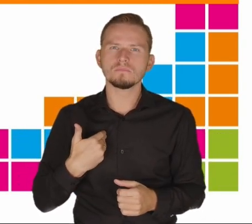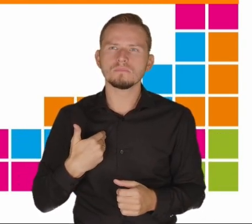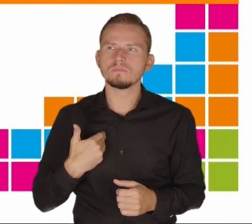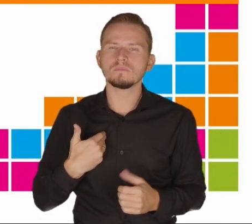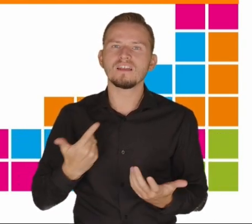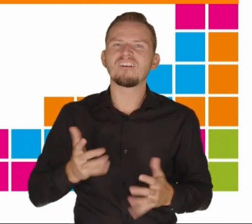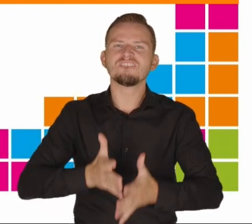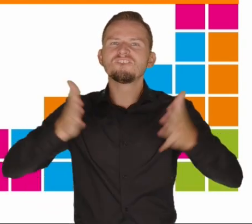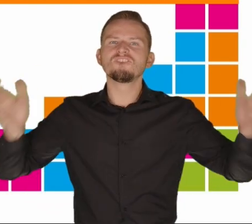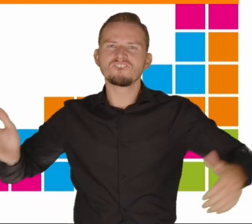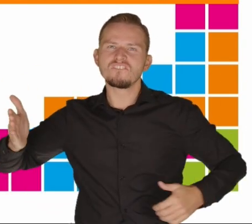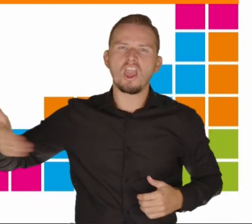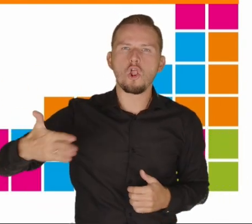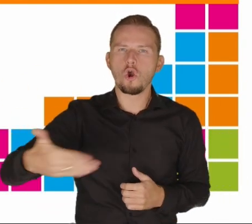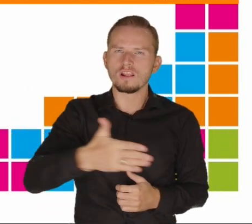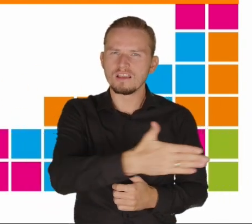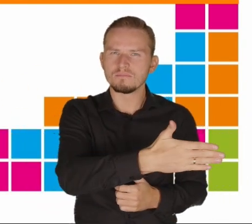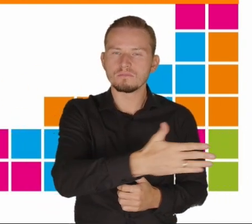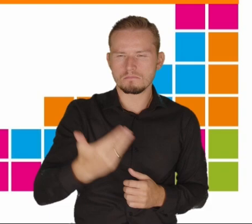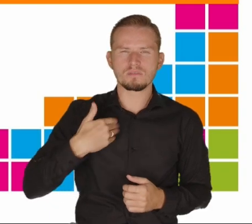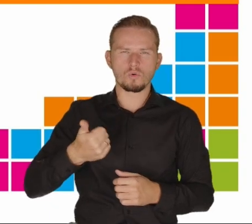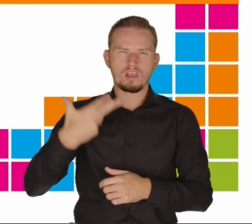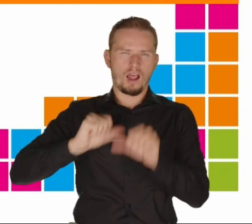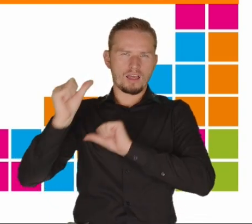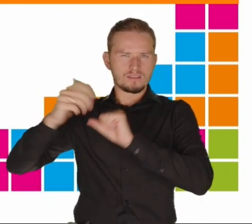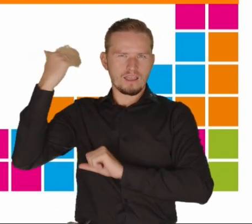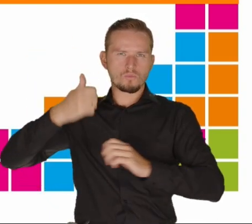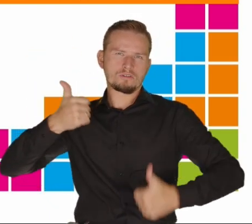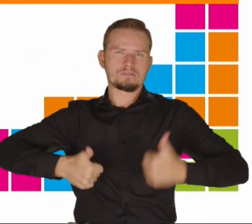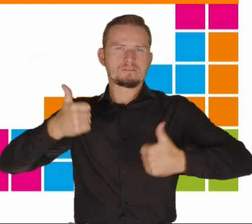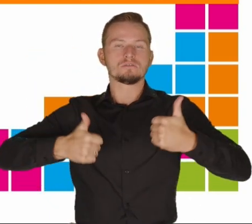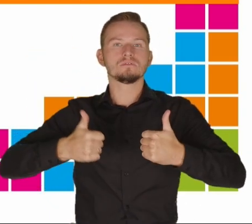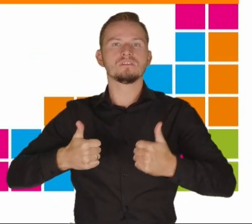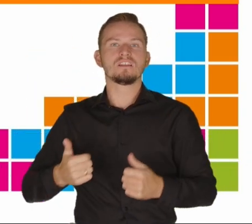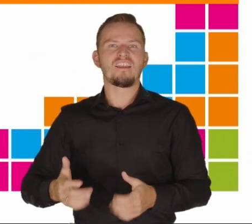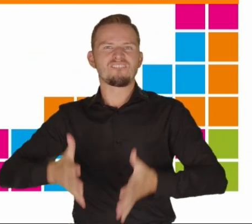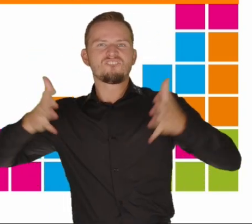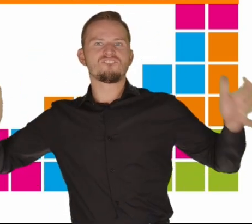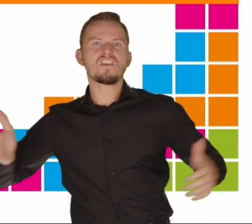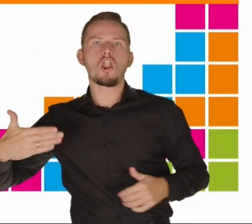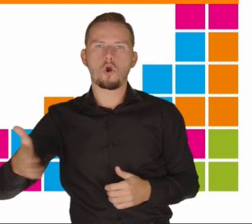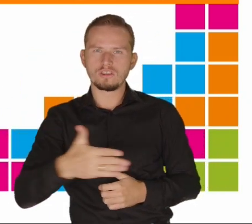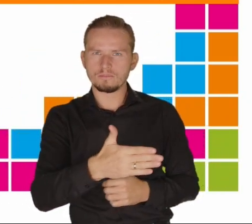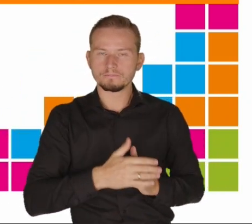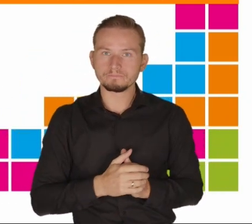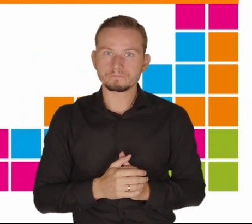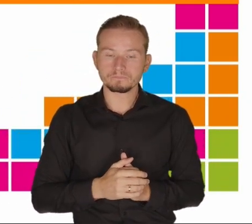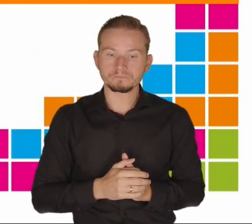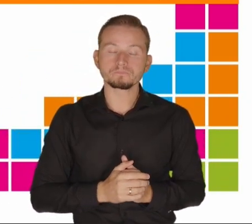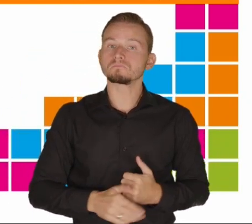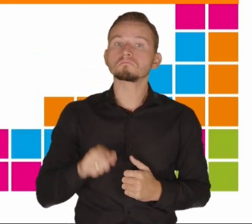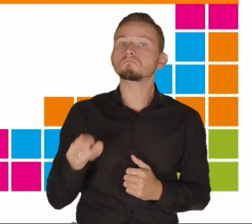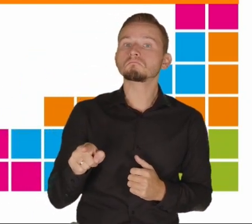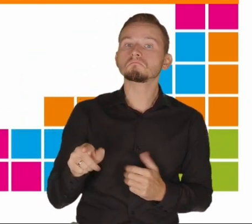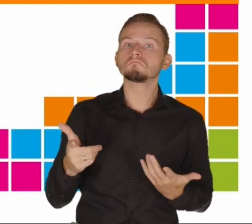wieloryba, prawda? Był taki kilka lat temu challenge, taki wielorybi challenge, w którym